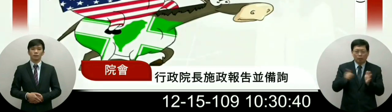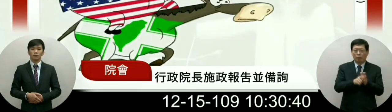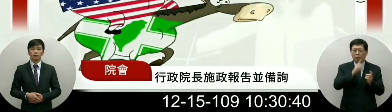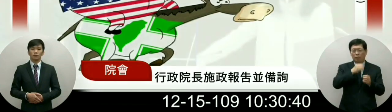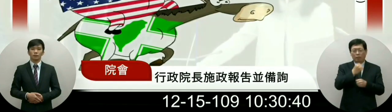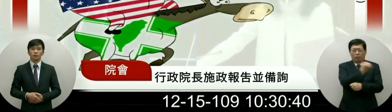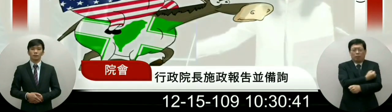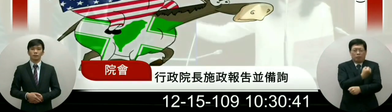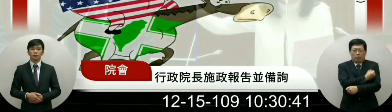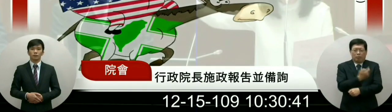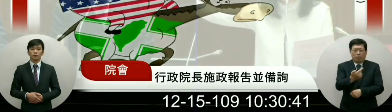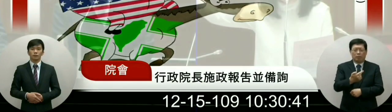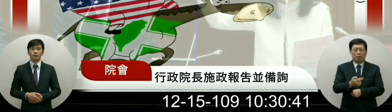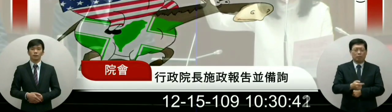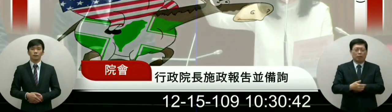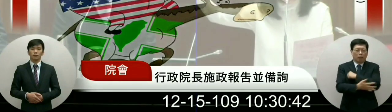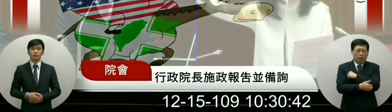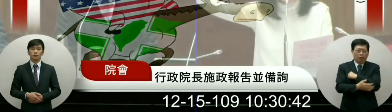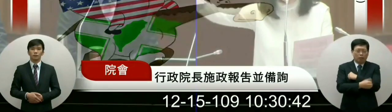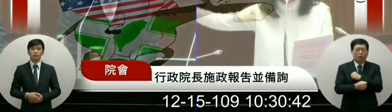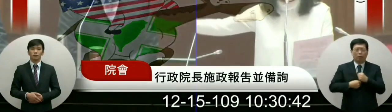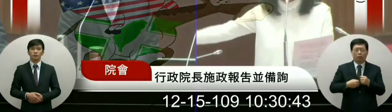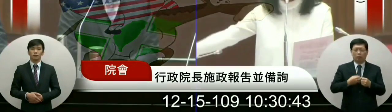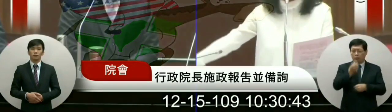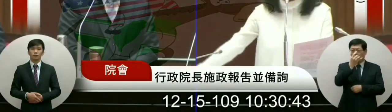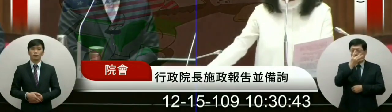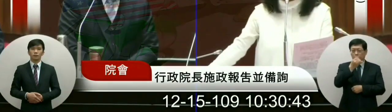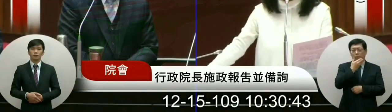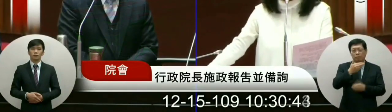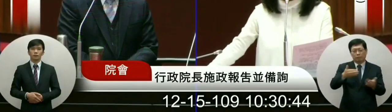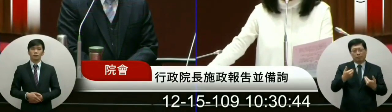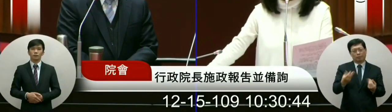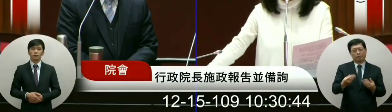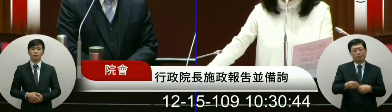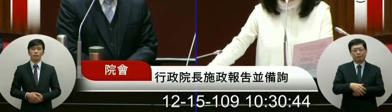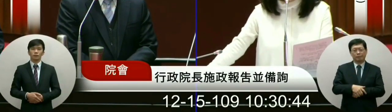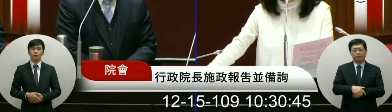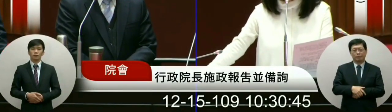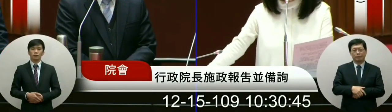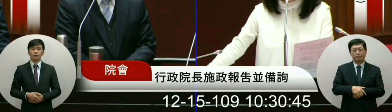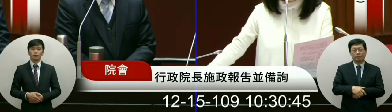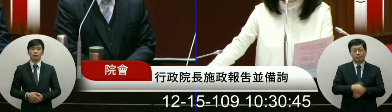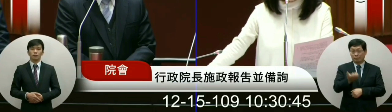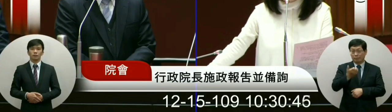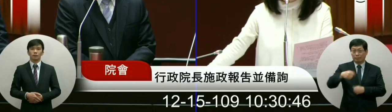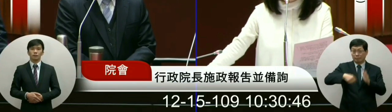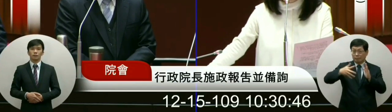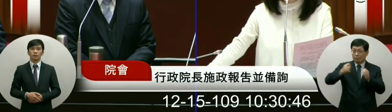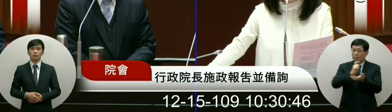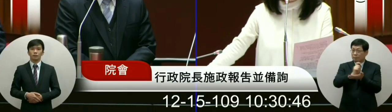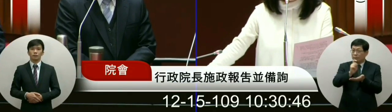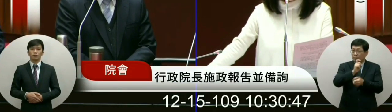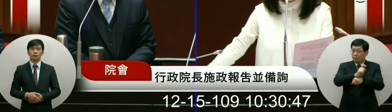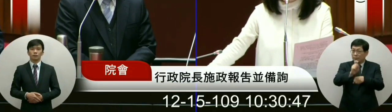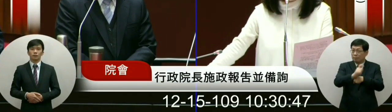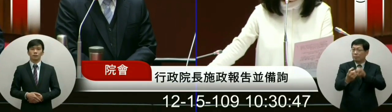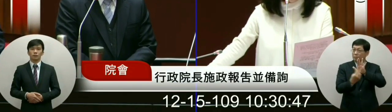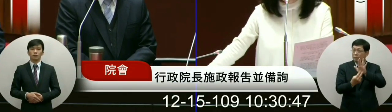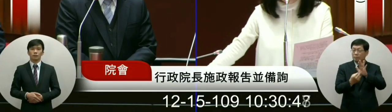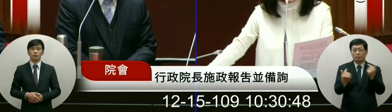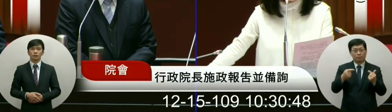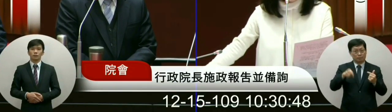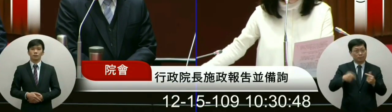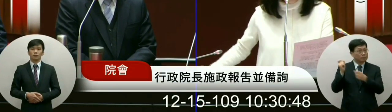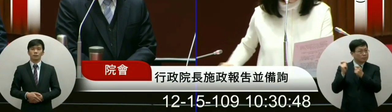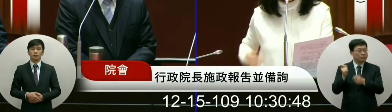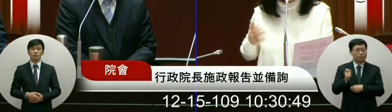做苦工，永远吃不到胡萝卜。院长，您刚刚十分钟的论述，包括